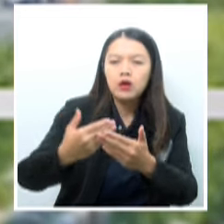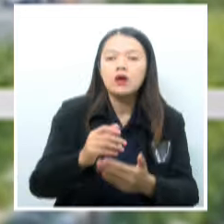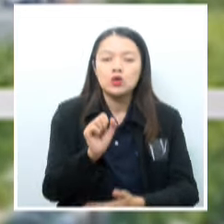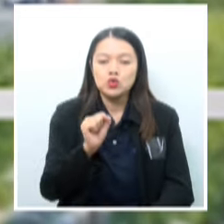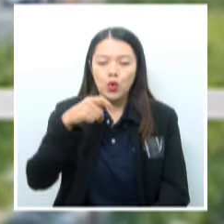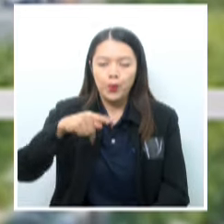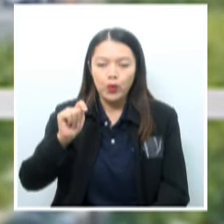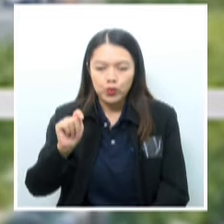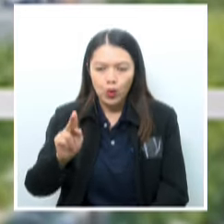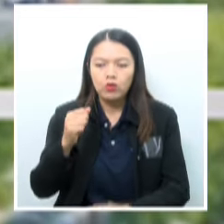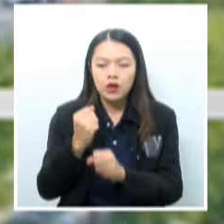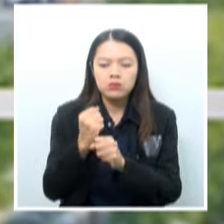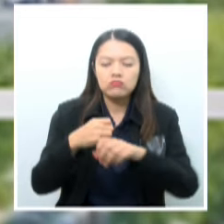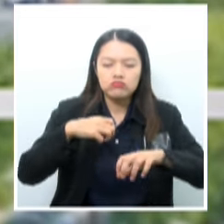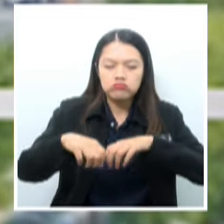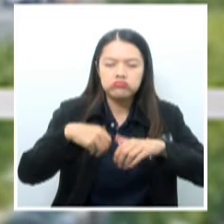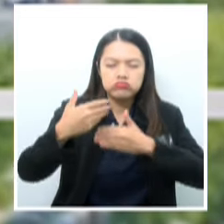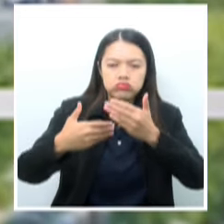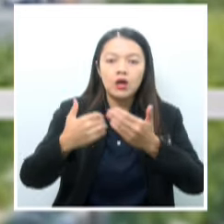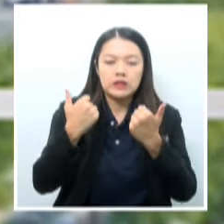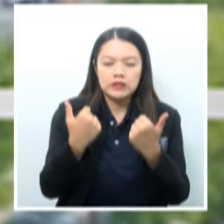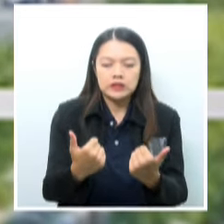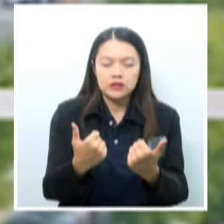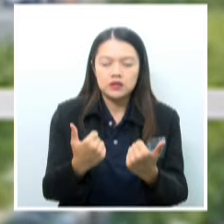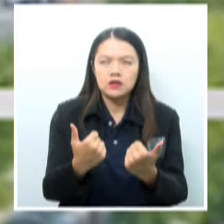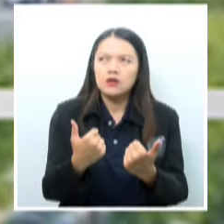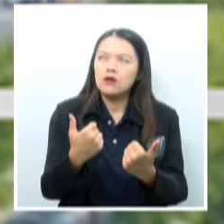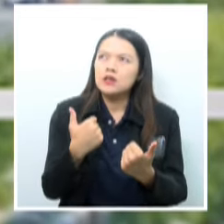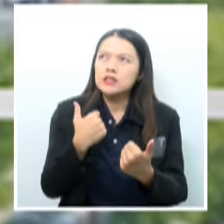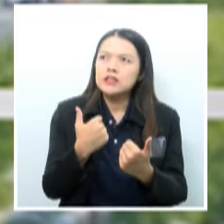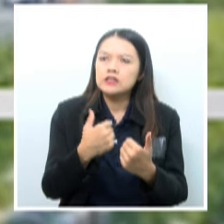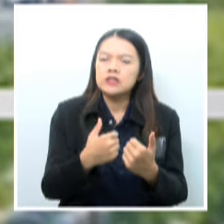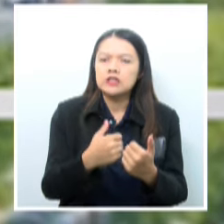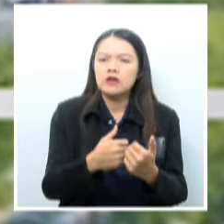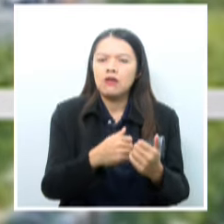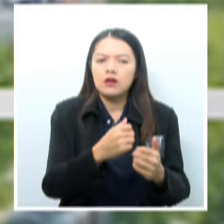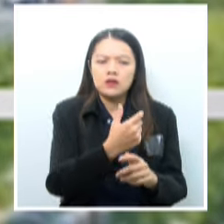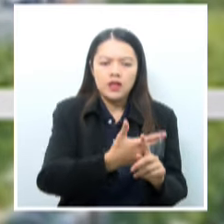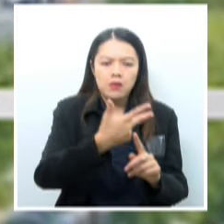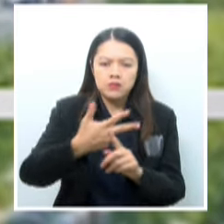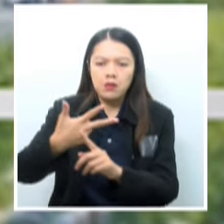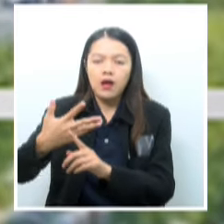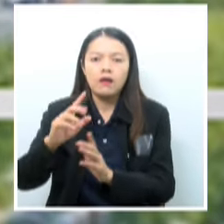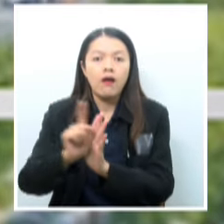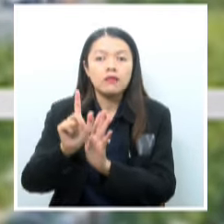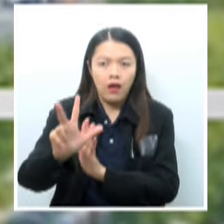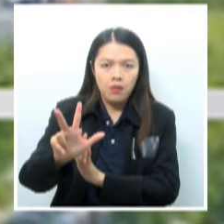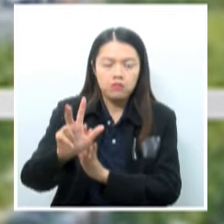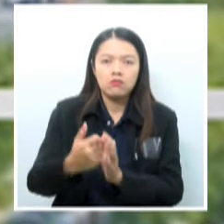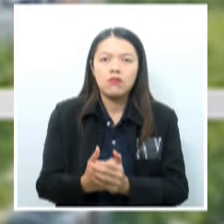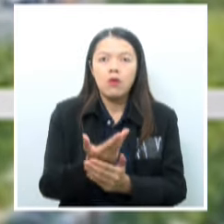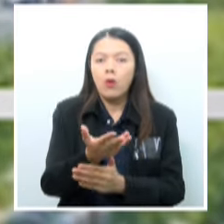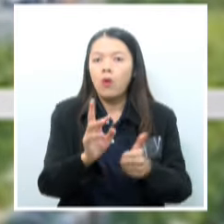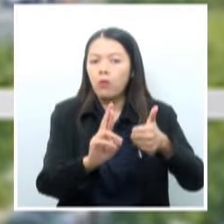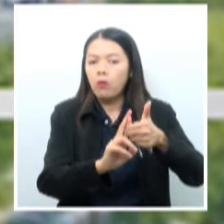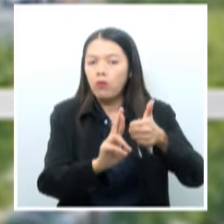ท.เองได้ดำเนินการมาจนถึงปัจจุบันนี้ก็คือน่าจะเข้าสู่ไตรมาสที่3แล้วนะคะก็จะขออนุญาตท่านรองเลขาธิการนะ